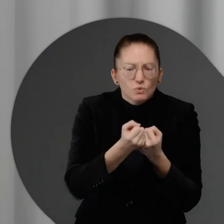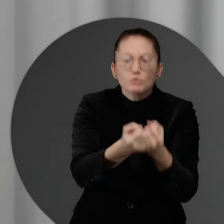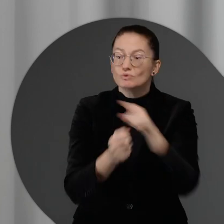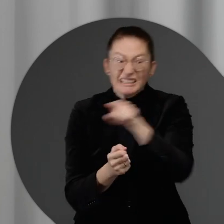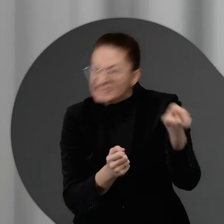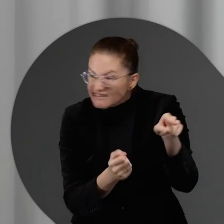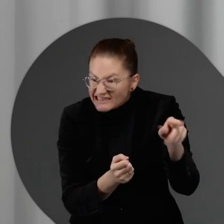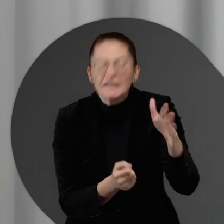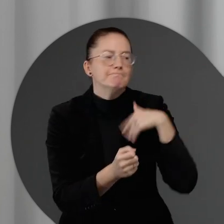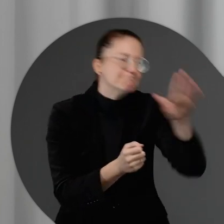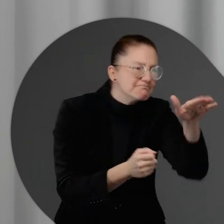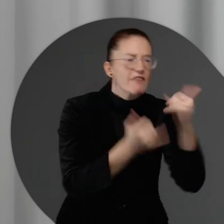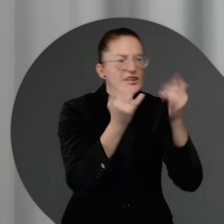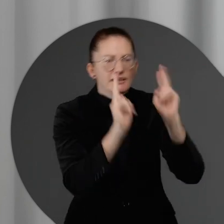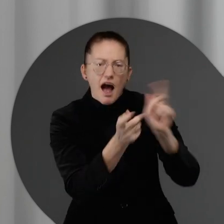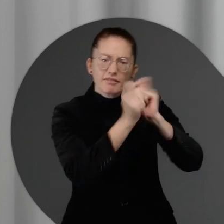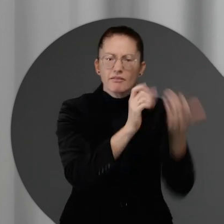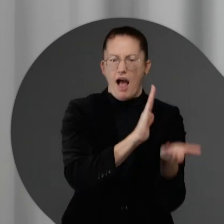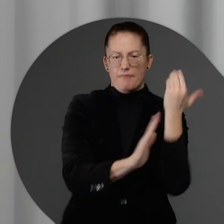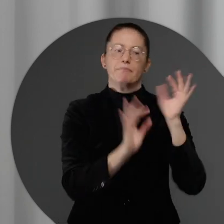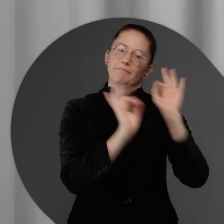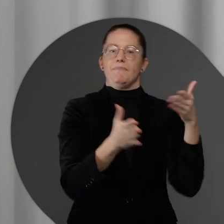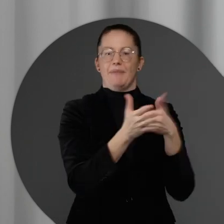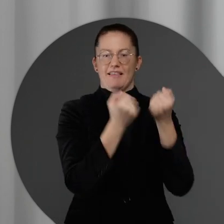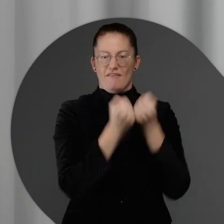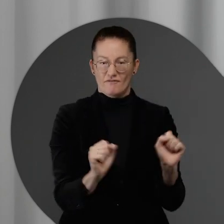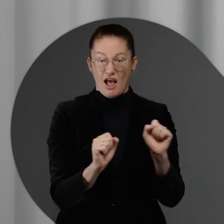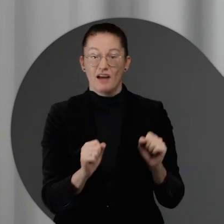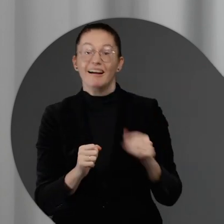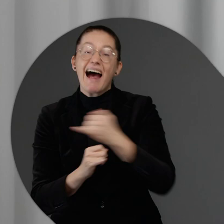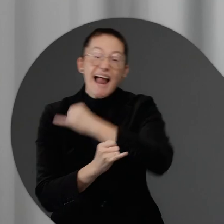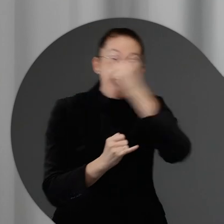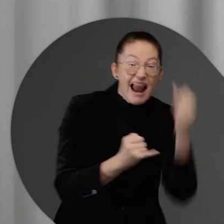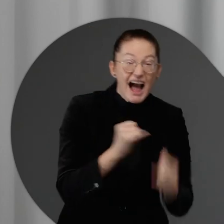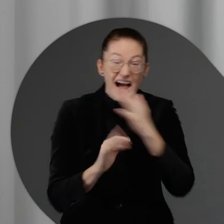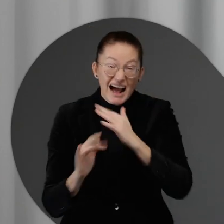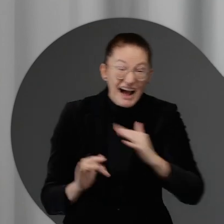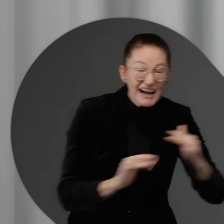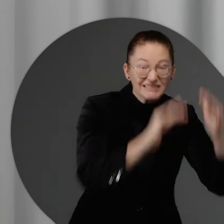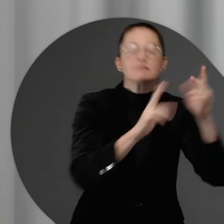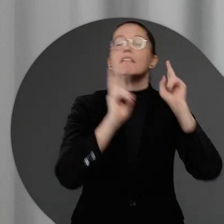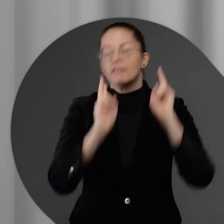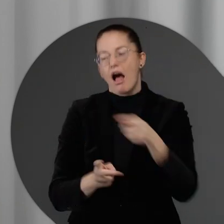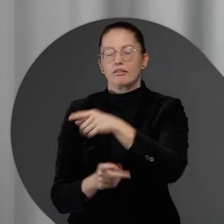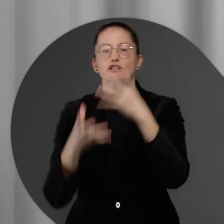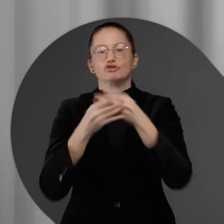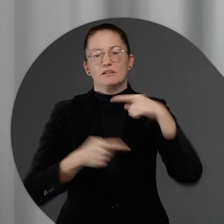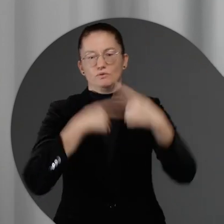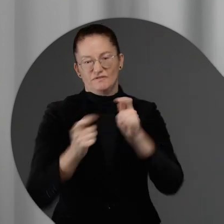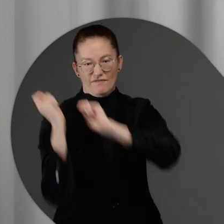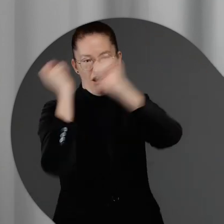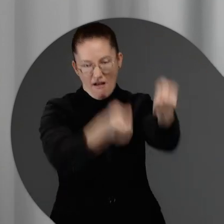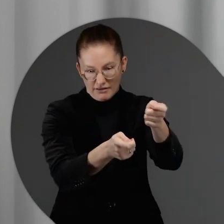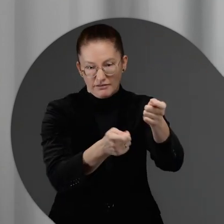beim Beheben dieser Barrieren. Und in letzter Instanz gibt es dann auch die Möglichkeit für Betroffene, ein